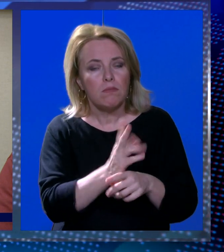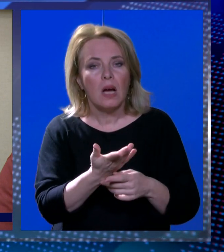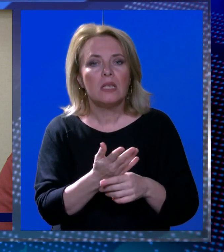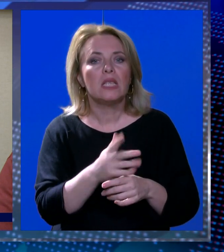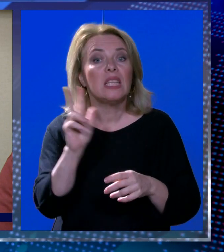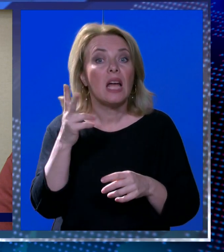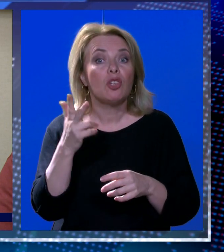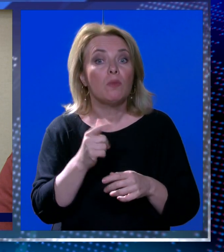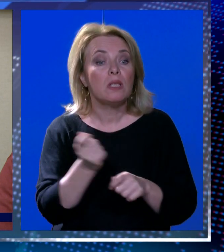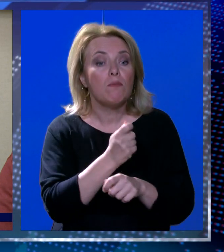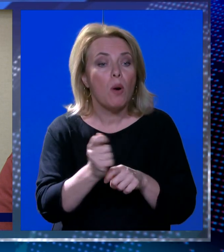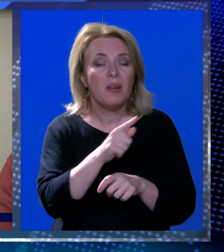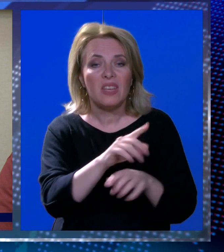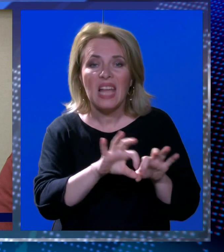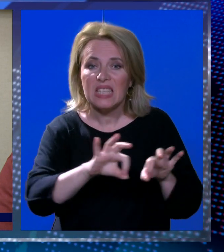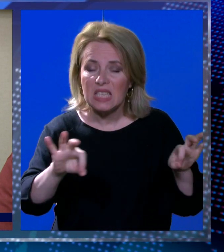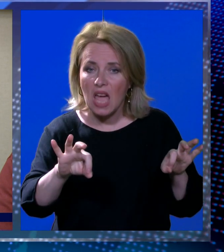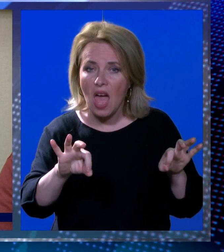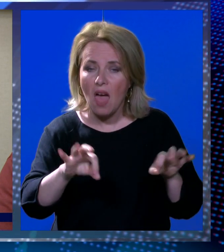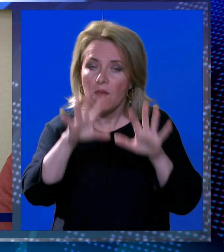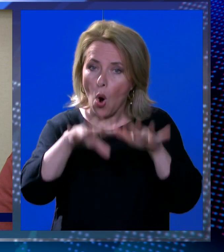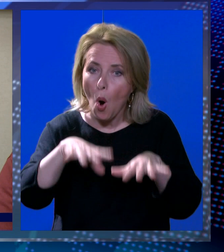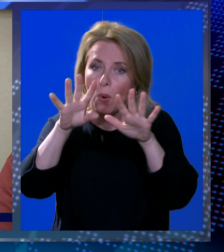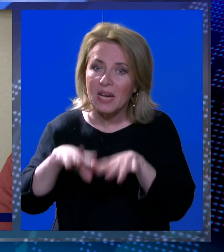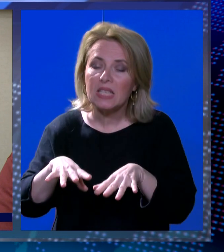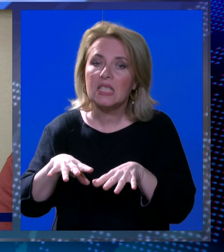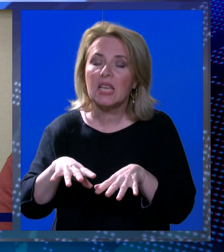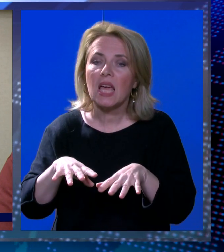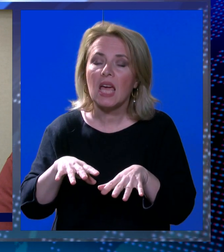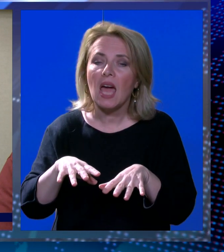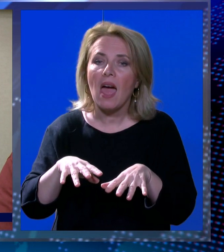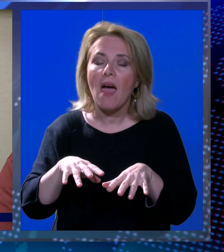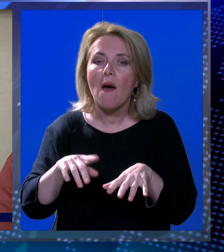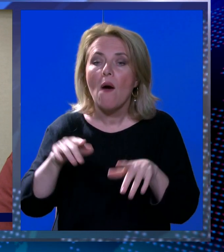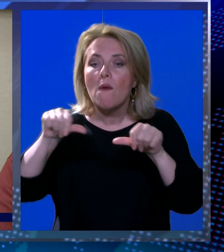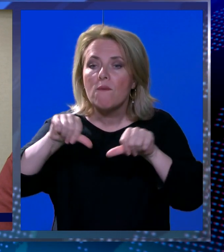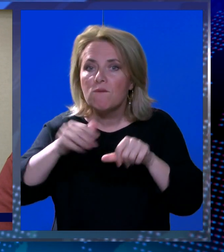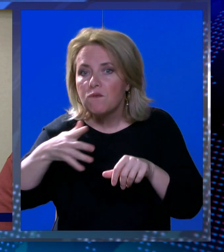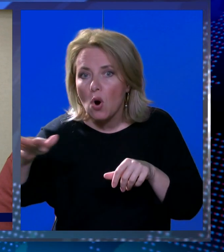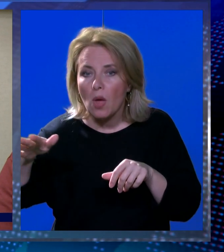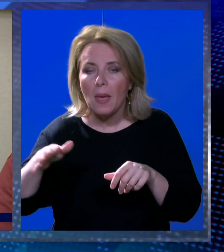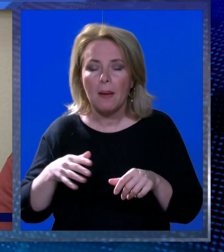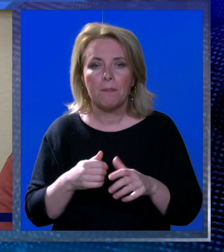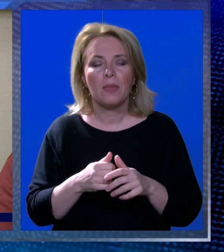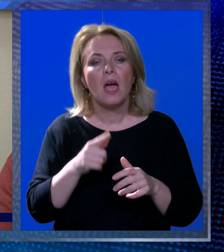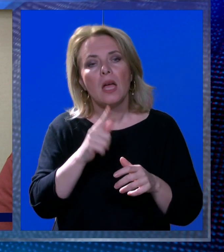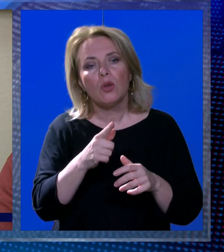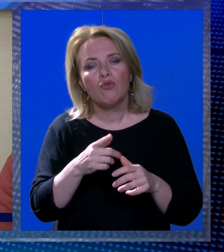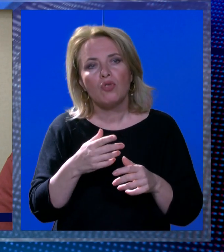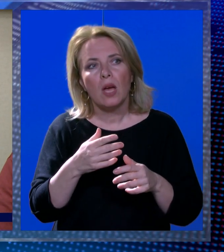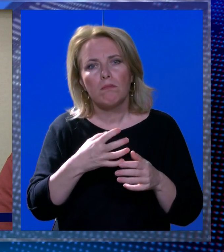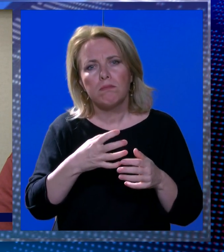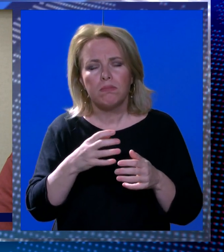i zbog toga smo tražili da se sanira ta cijev oborinske odvodnje, što će uzeti možda 7 dana otprilike